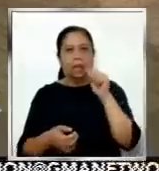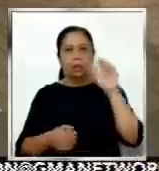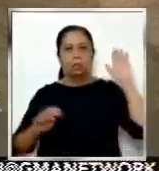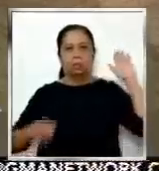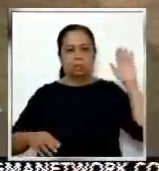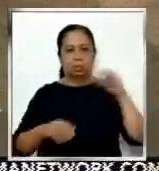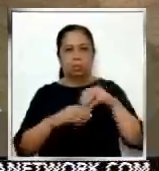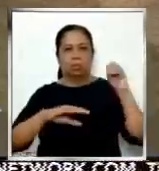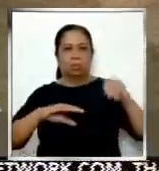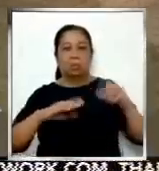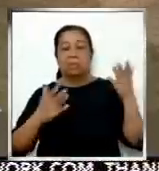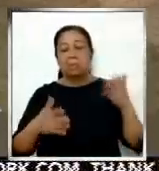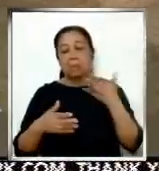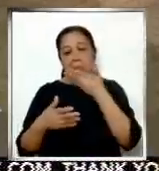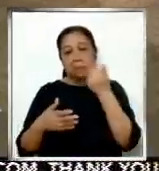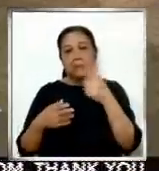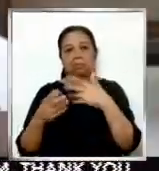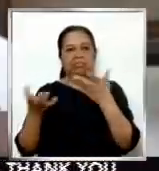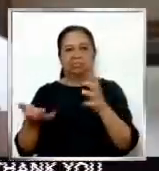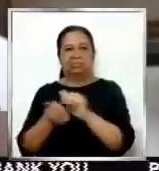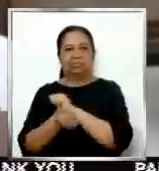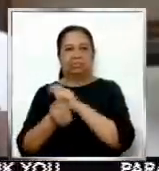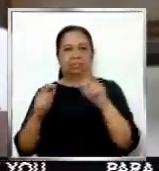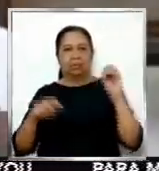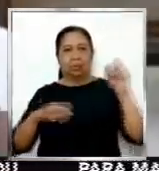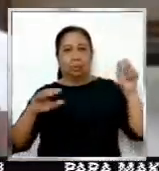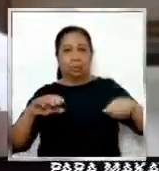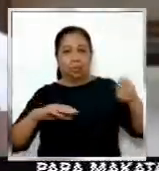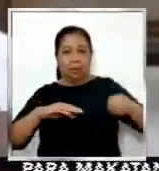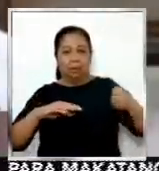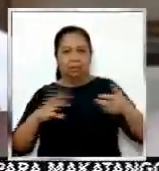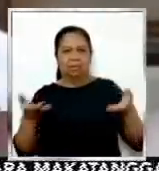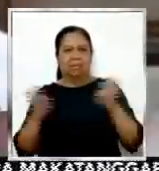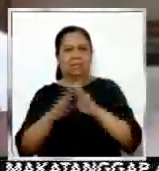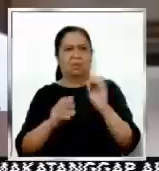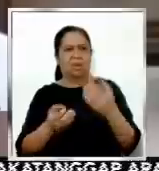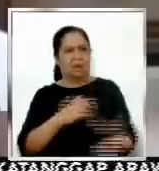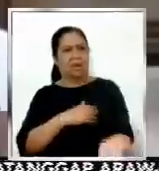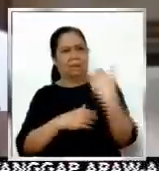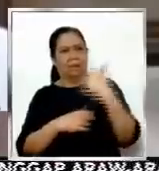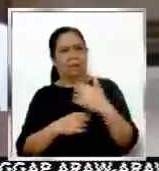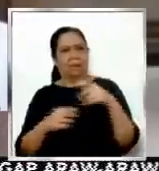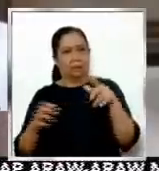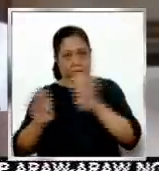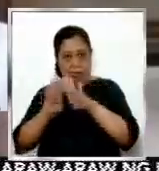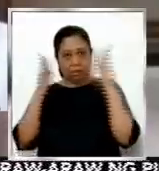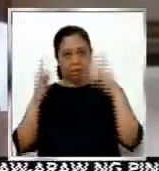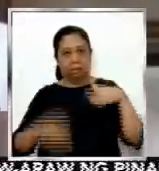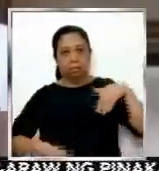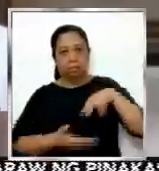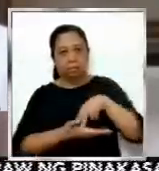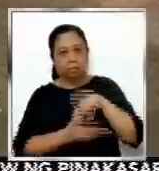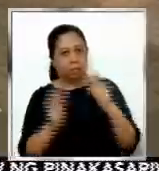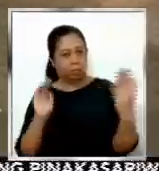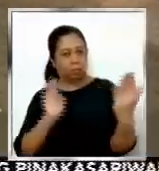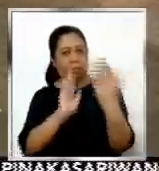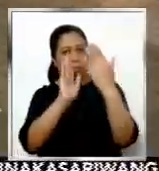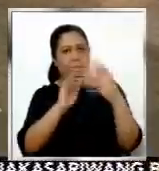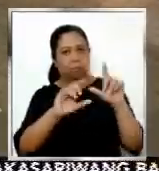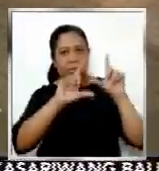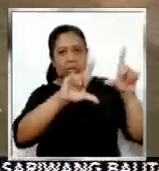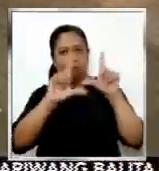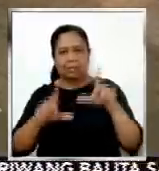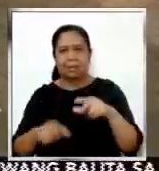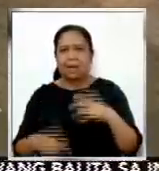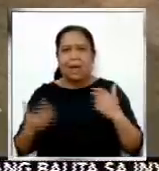baka dapat nang buwagin ang ahensya. Nobody would like to come out into the open and testify against these corrupt practices. So sana